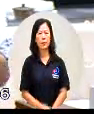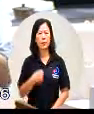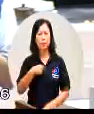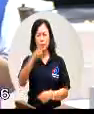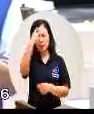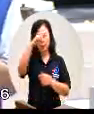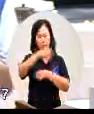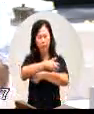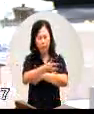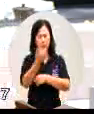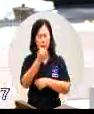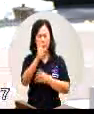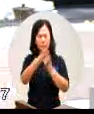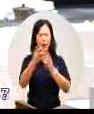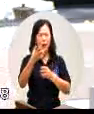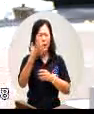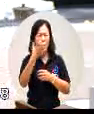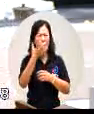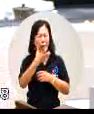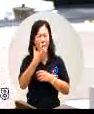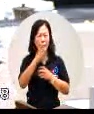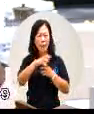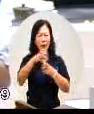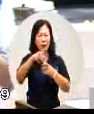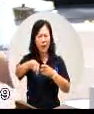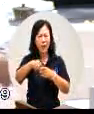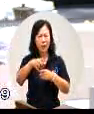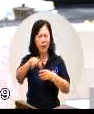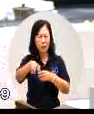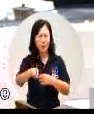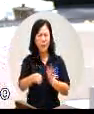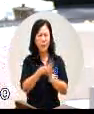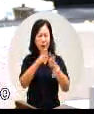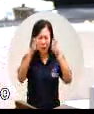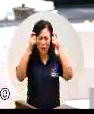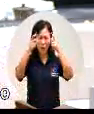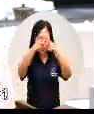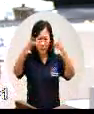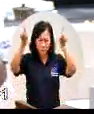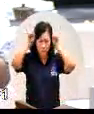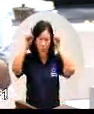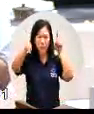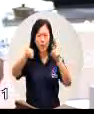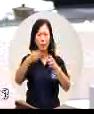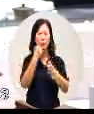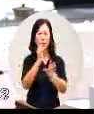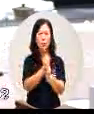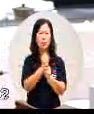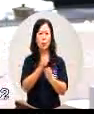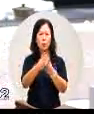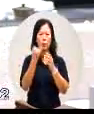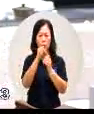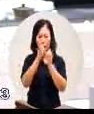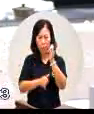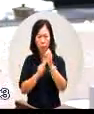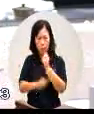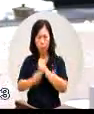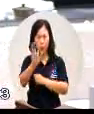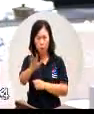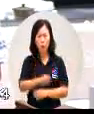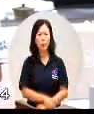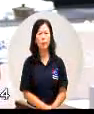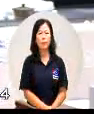是伫咸田吼，蓝田，也就是高雄大学那边出来，跟以前我们林仁义副市长一样，我们都是蓝田社